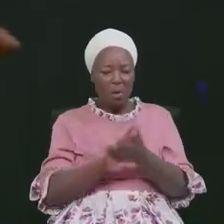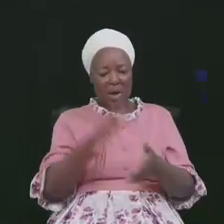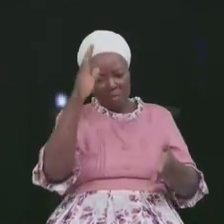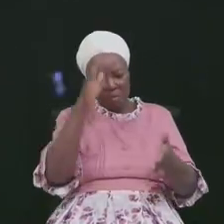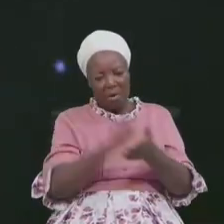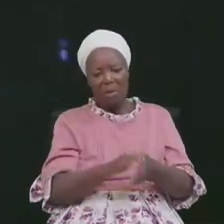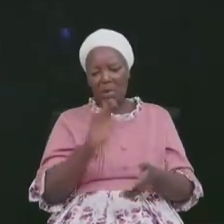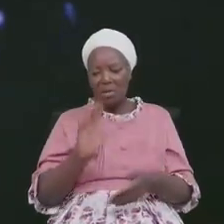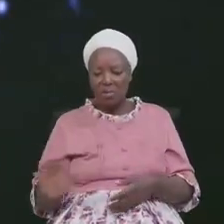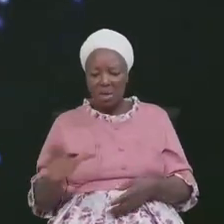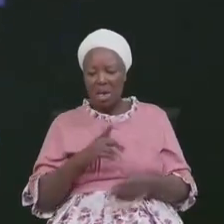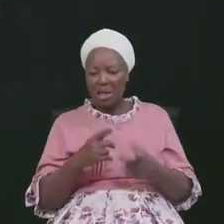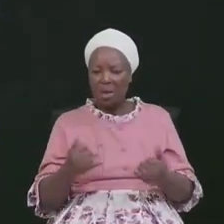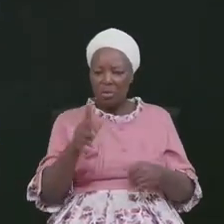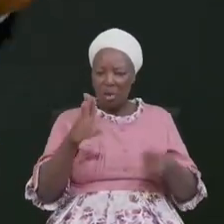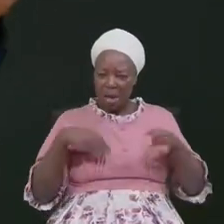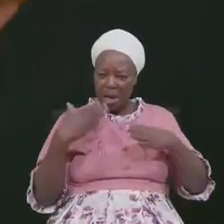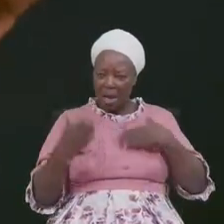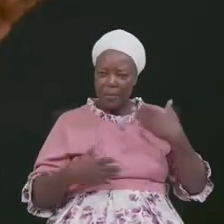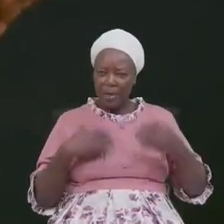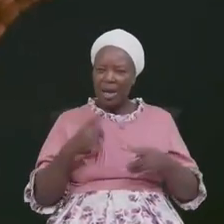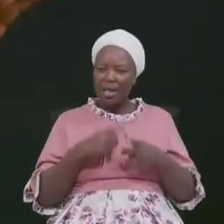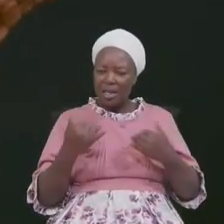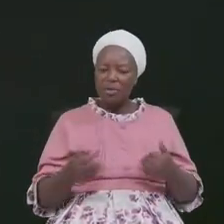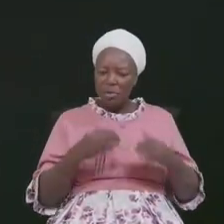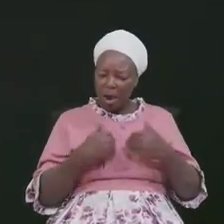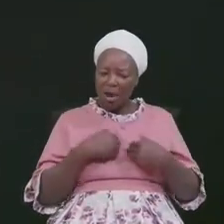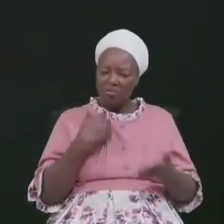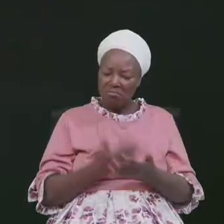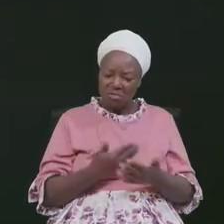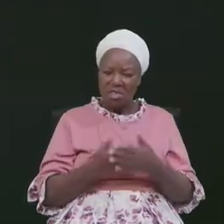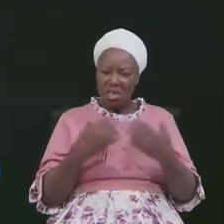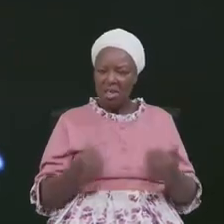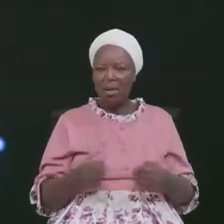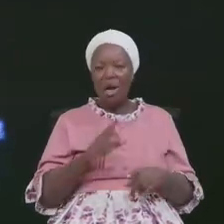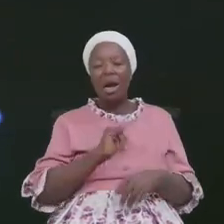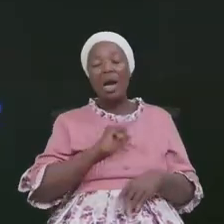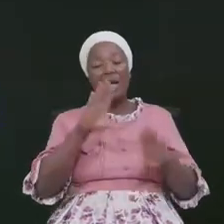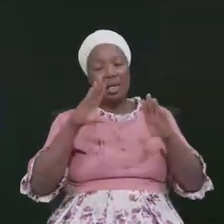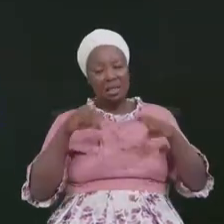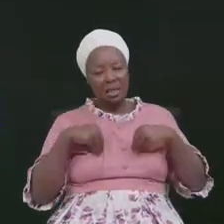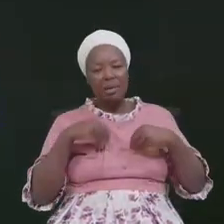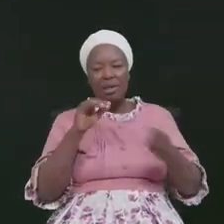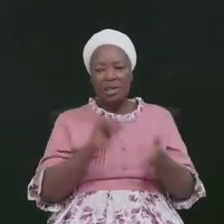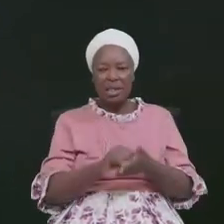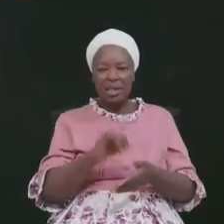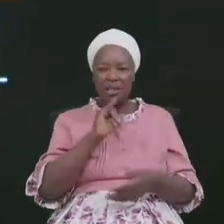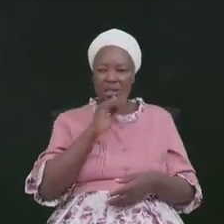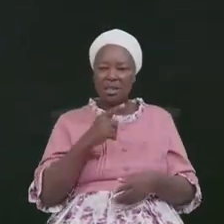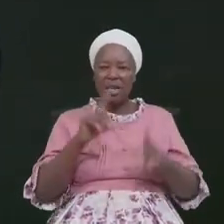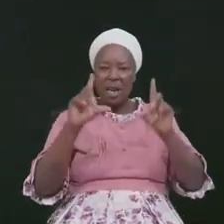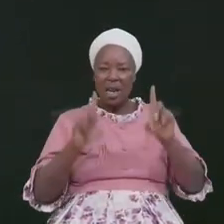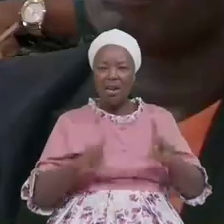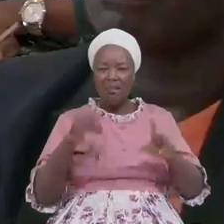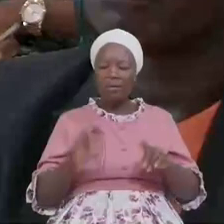sommes contents, nous sommes bien entretenus, j'accepte. Ça, c'est un niveau de gloire.